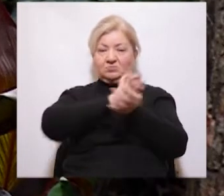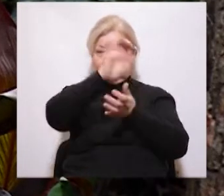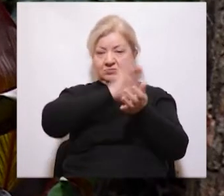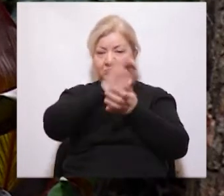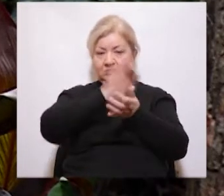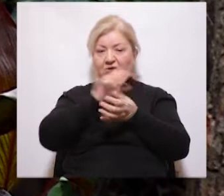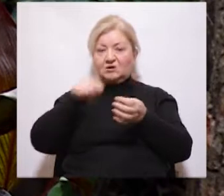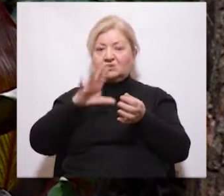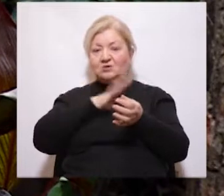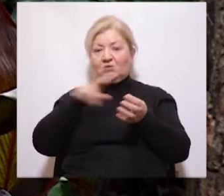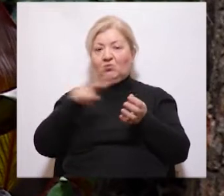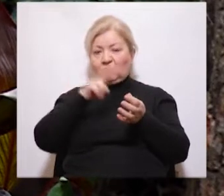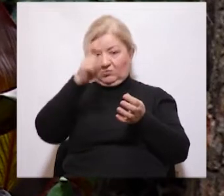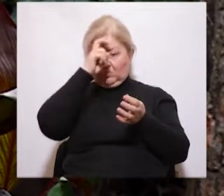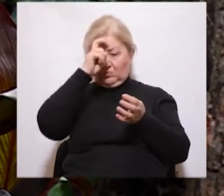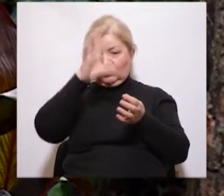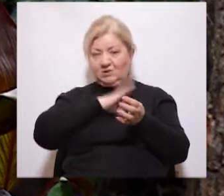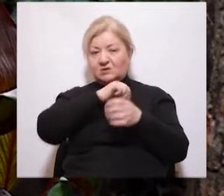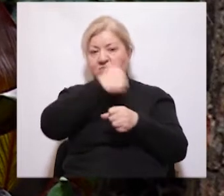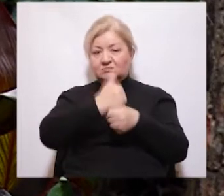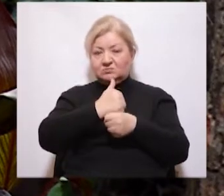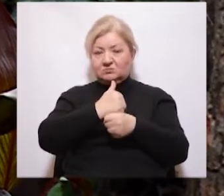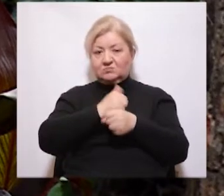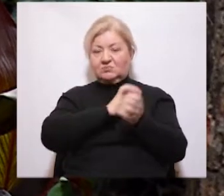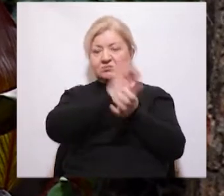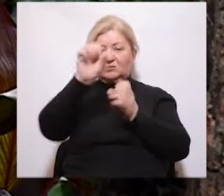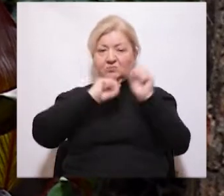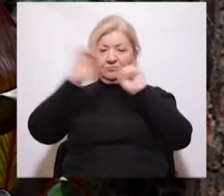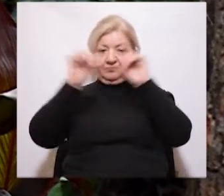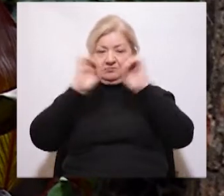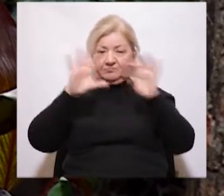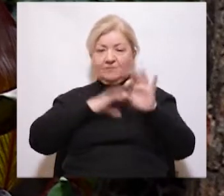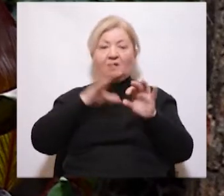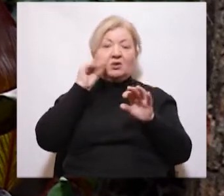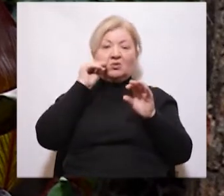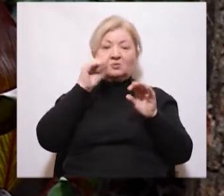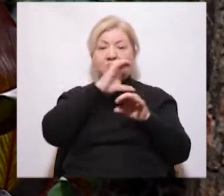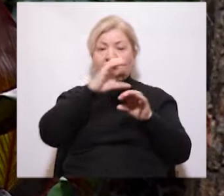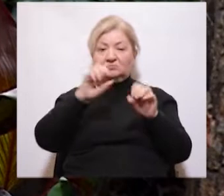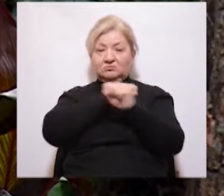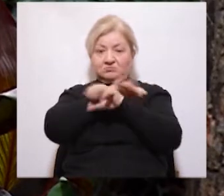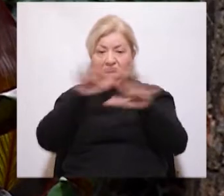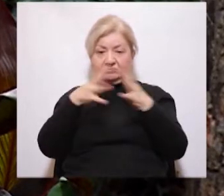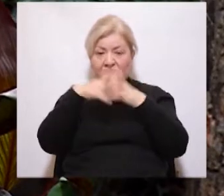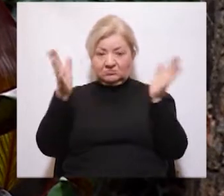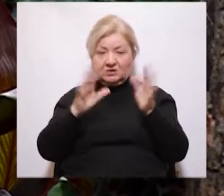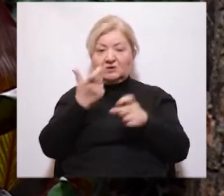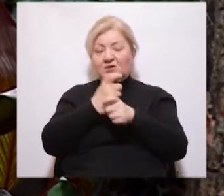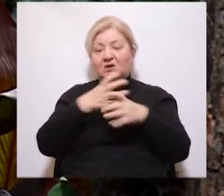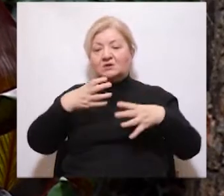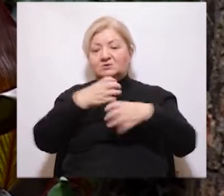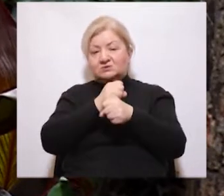ქვეყანა იყო ძირითადად მომმარაგებელი მთელი საბჭოთა კავშირისა. საბჭოთა კავშირის დაშლის შემდეგ